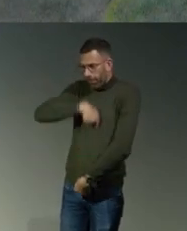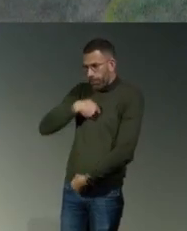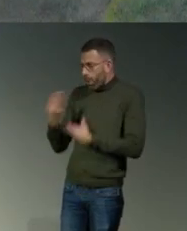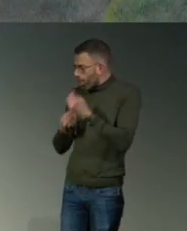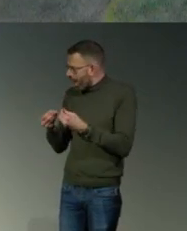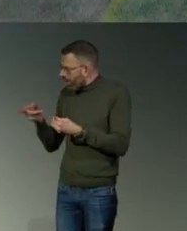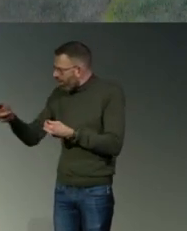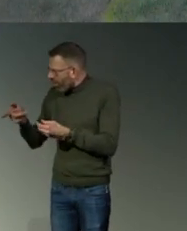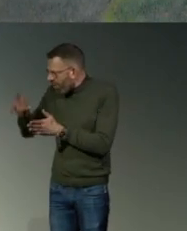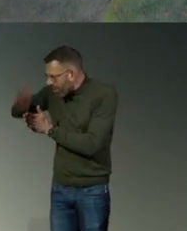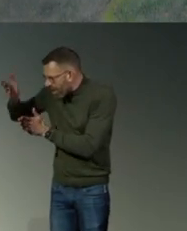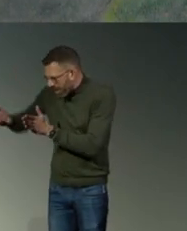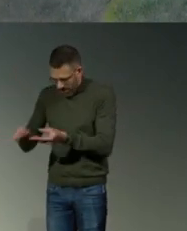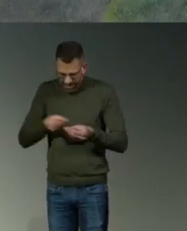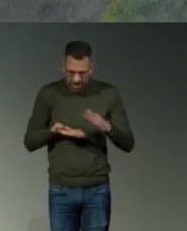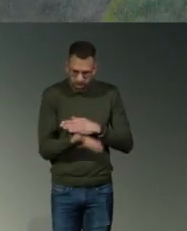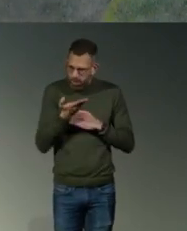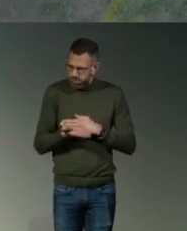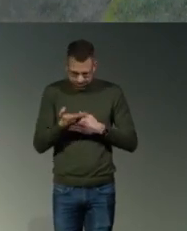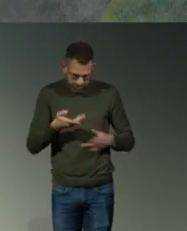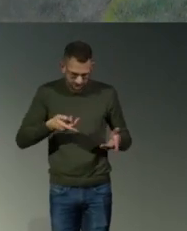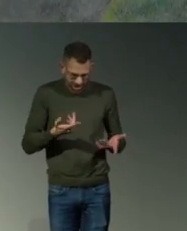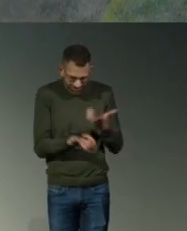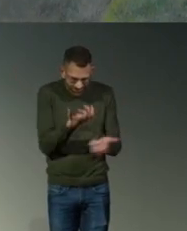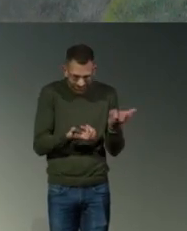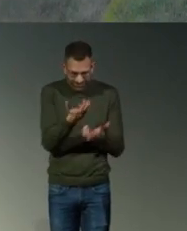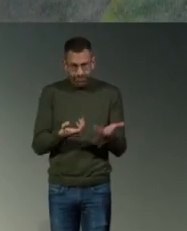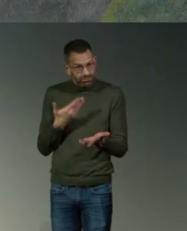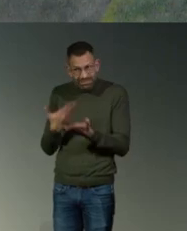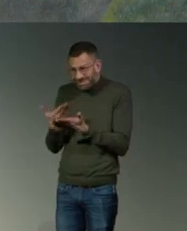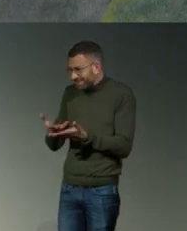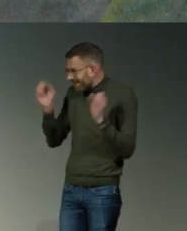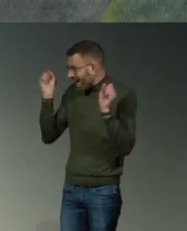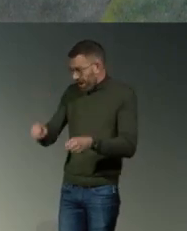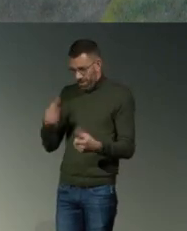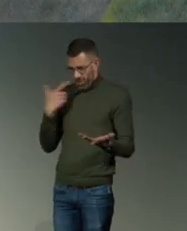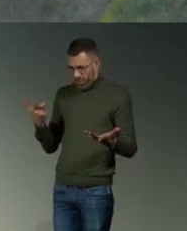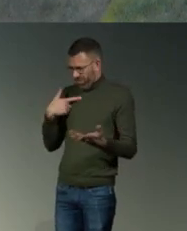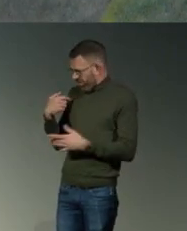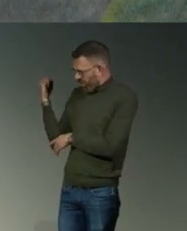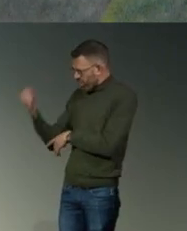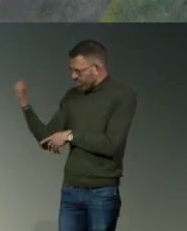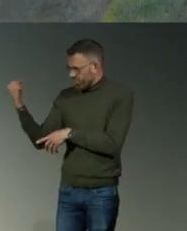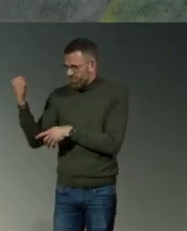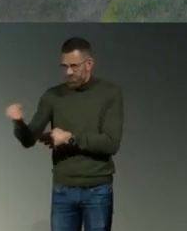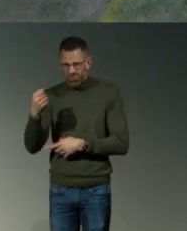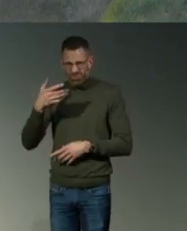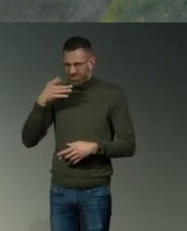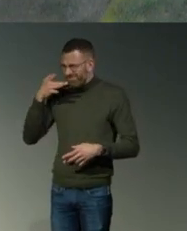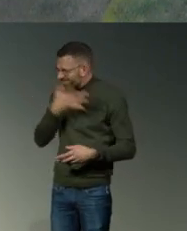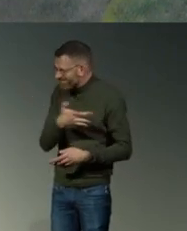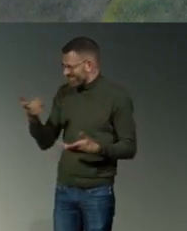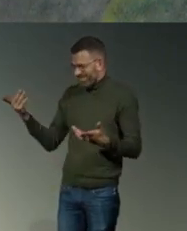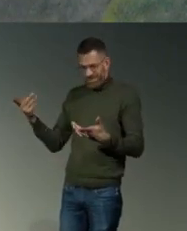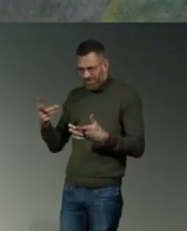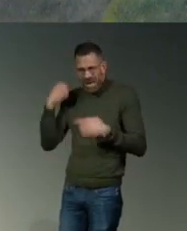Est-ce possible que ces monstruosités aient vraiment lieu? Cette tuerie gigantesque, organisée, cruelle et impassible, mécanique, sans aucun remords, sans